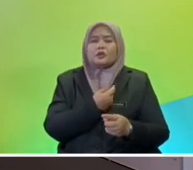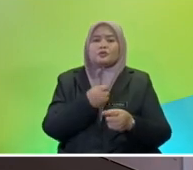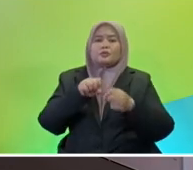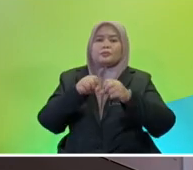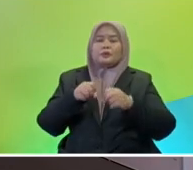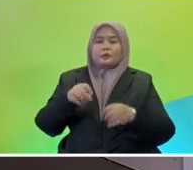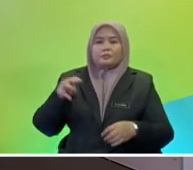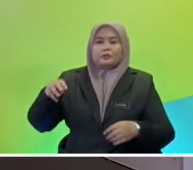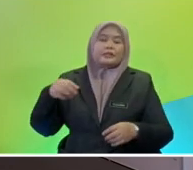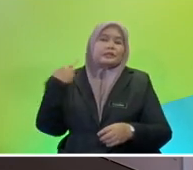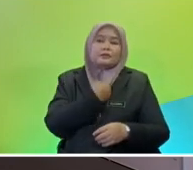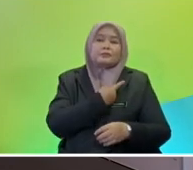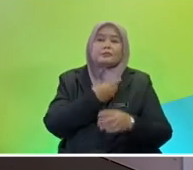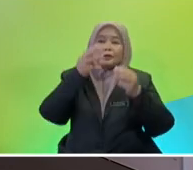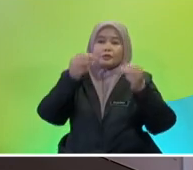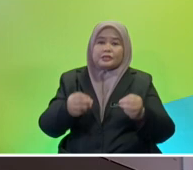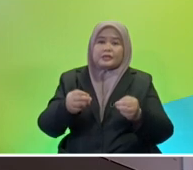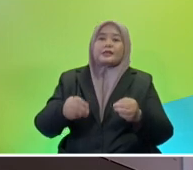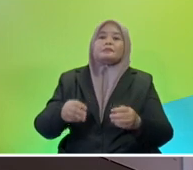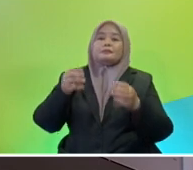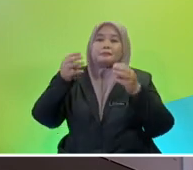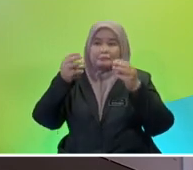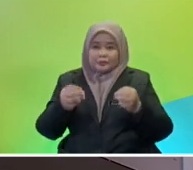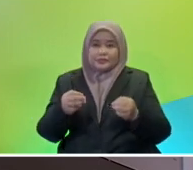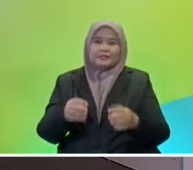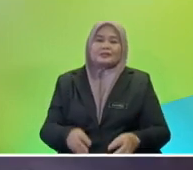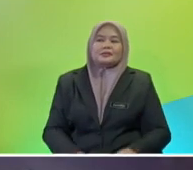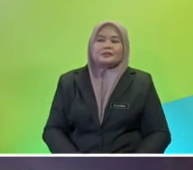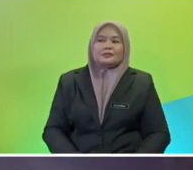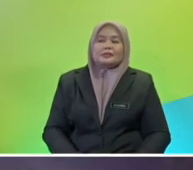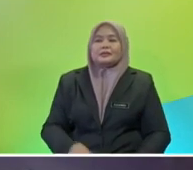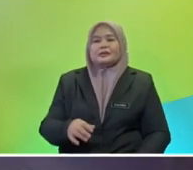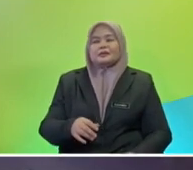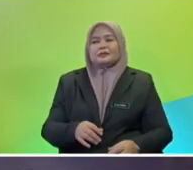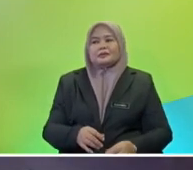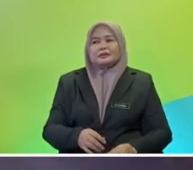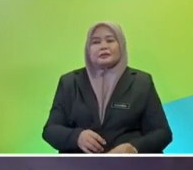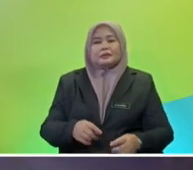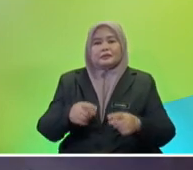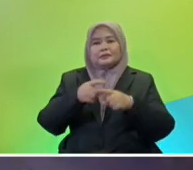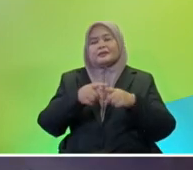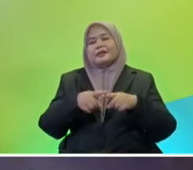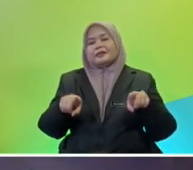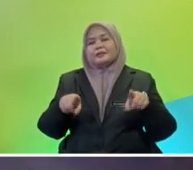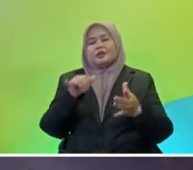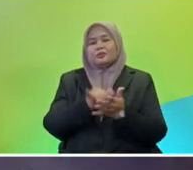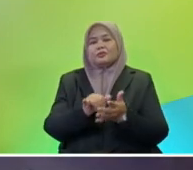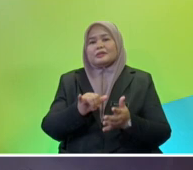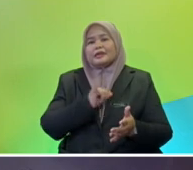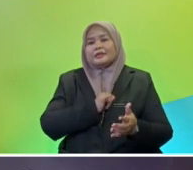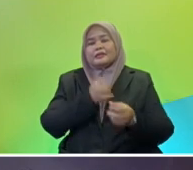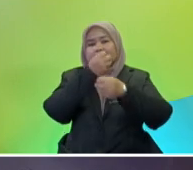orang yang memanusiakan manusia Jadi sebenarnya Iman selain daripada itu